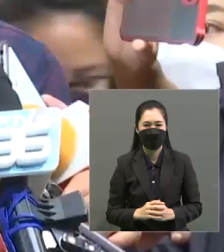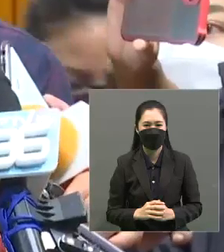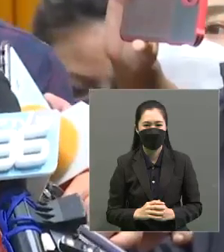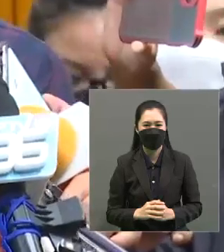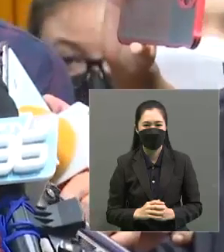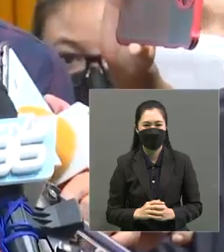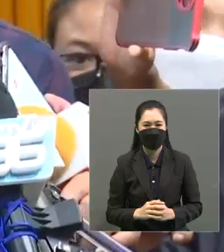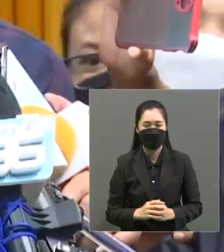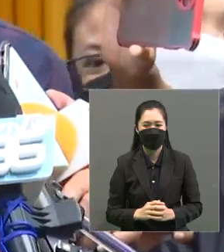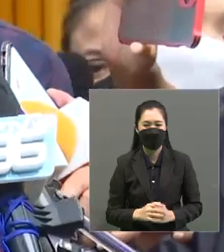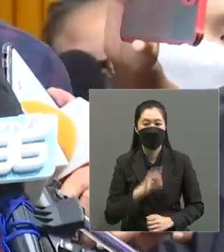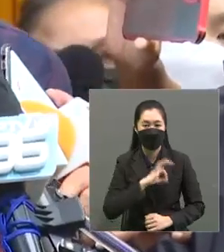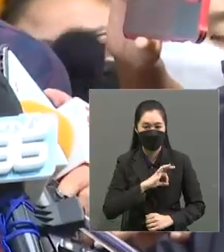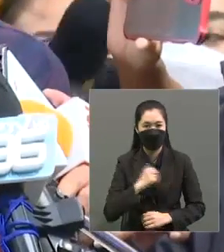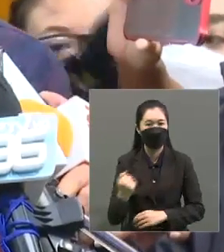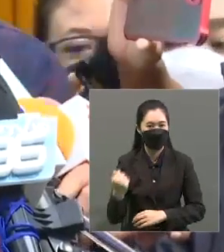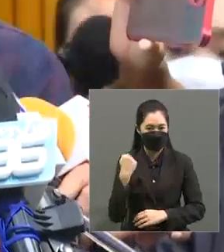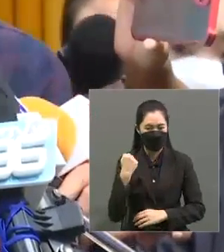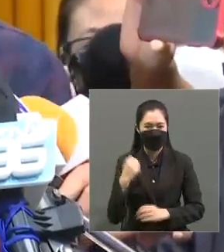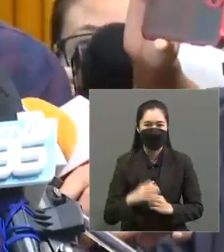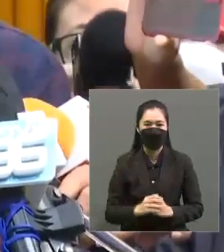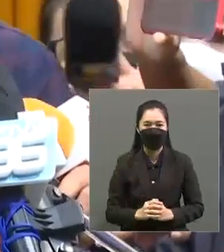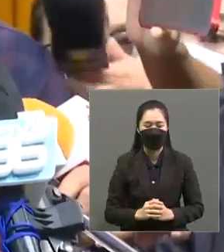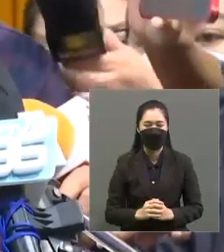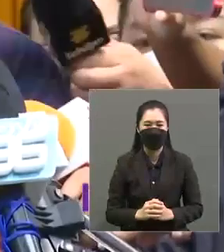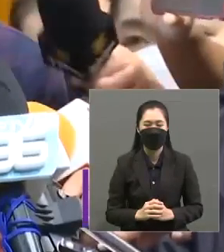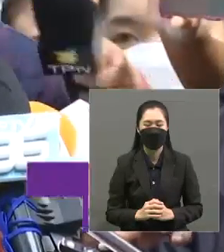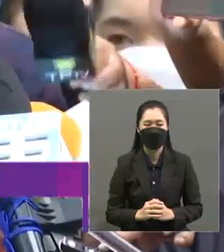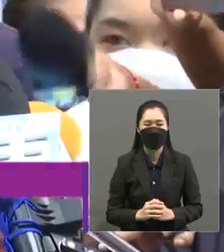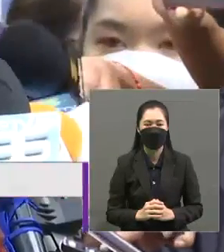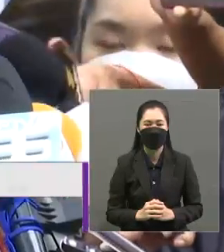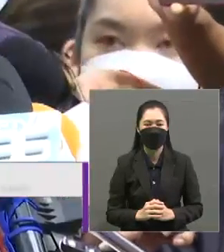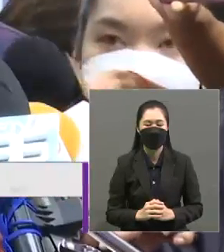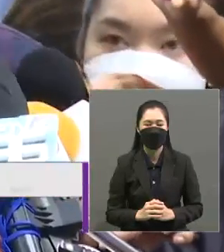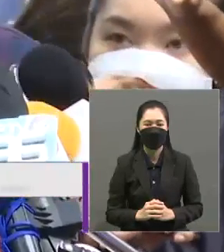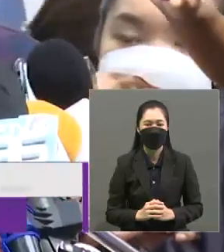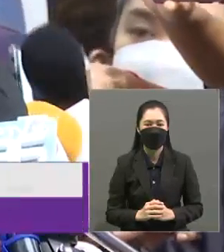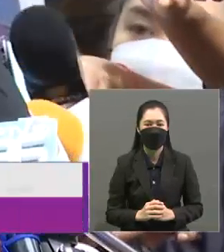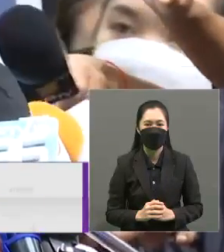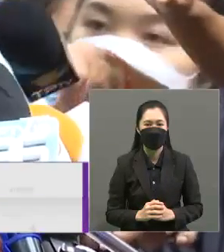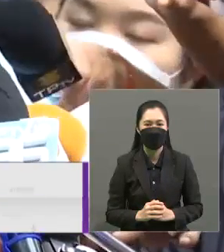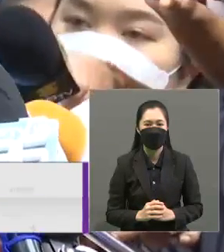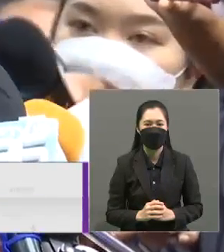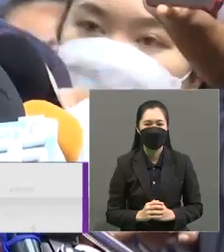มั่นใจครับมั่นใจครับต้องมั่นใจฮะเพราะว่